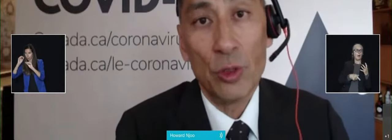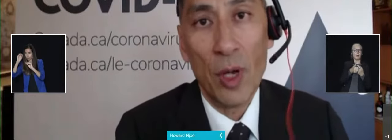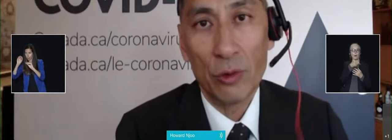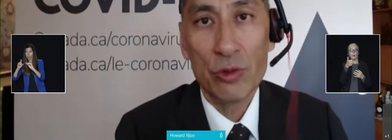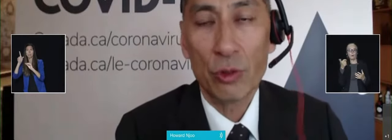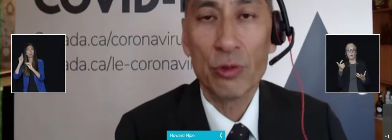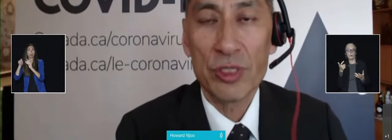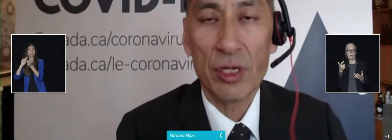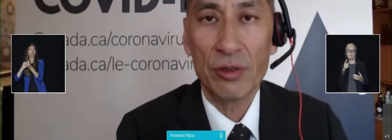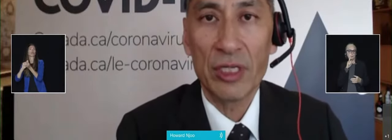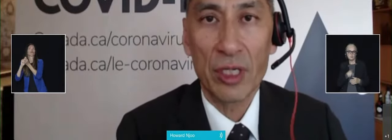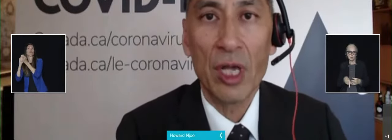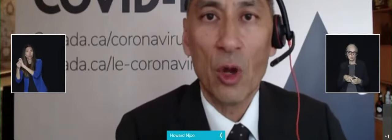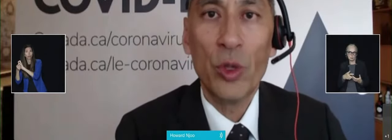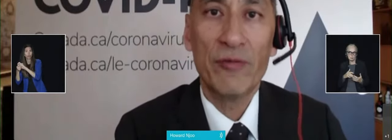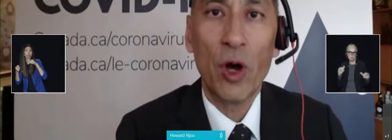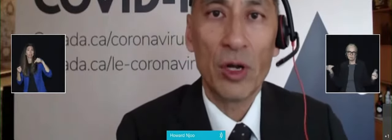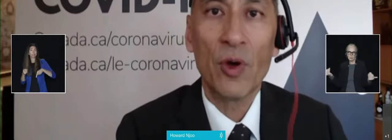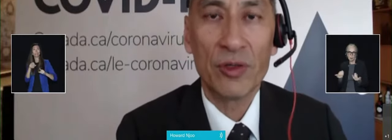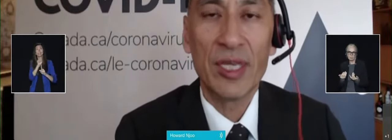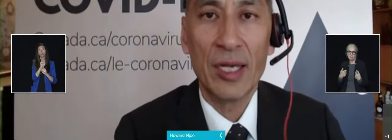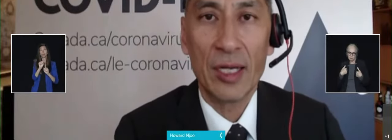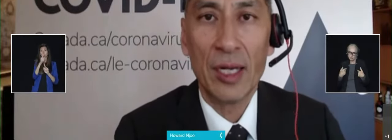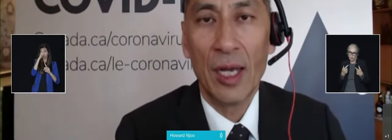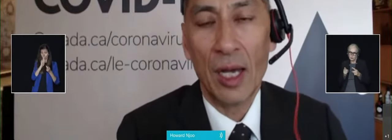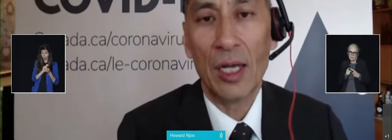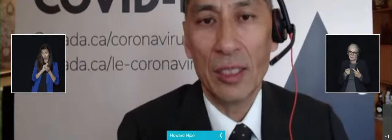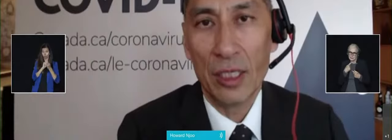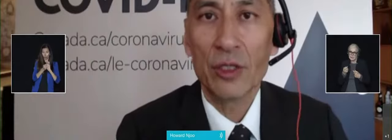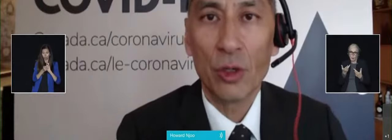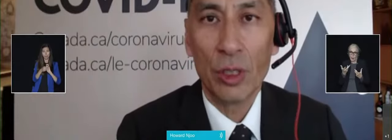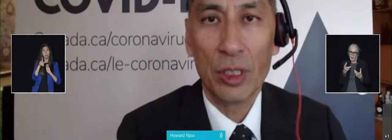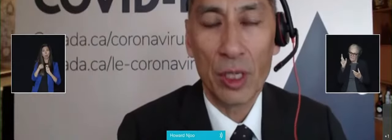c'est sûr que tout le monde, nous autres aussi, on dit que oui, faut augmenter